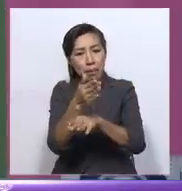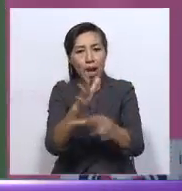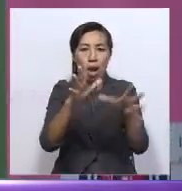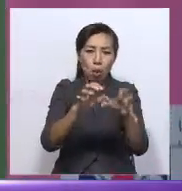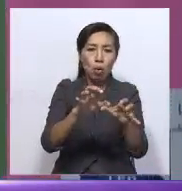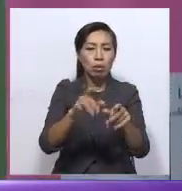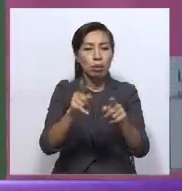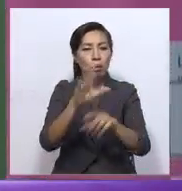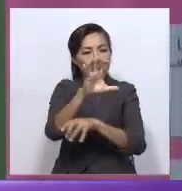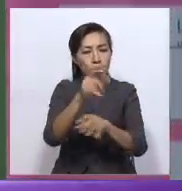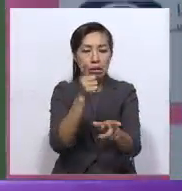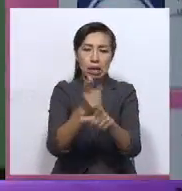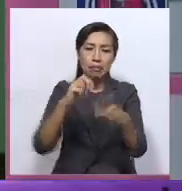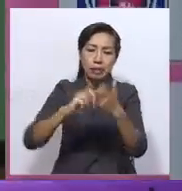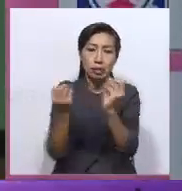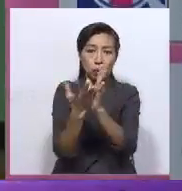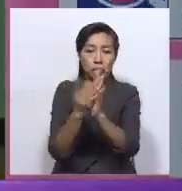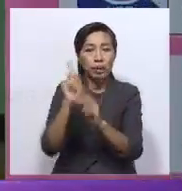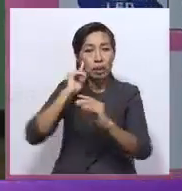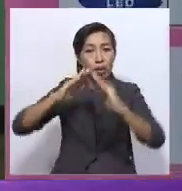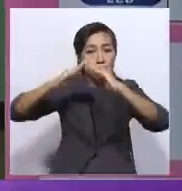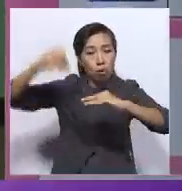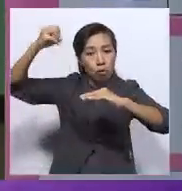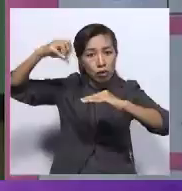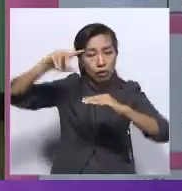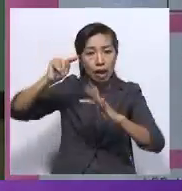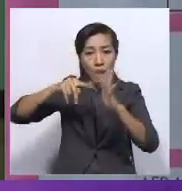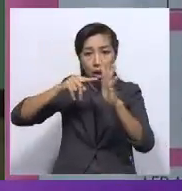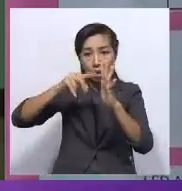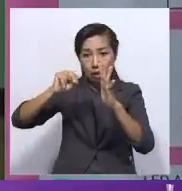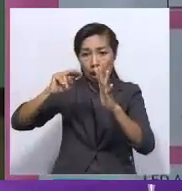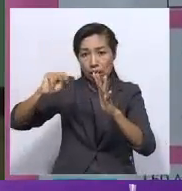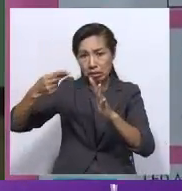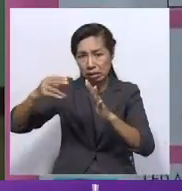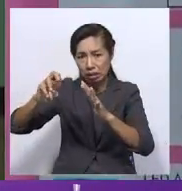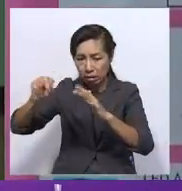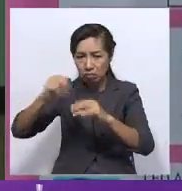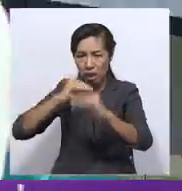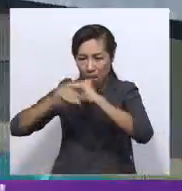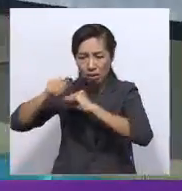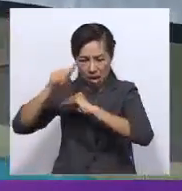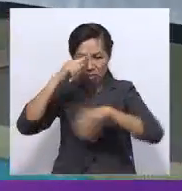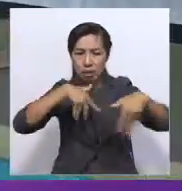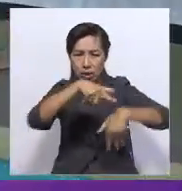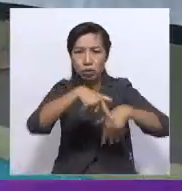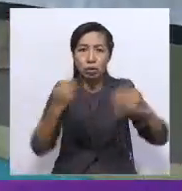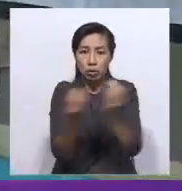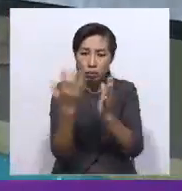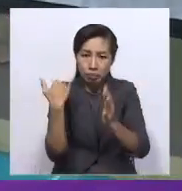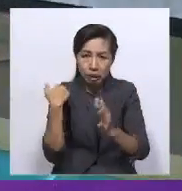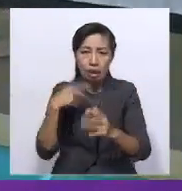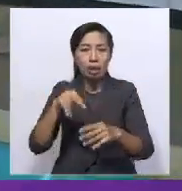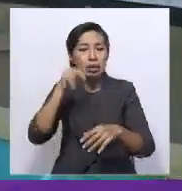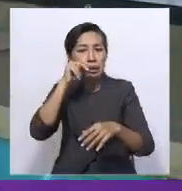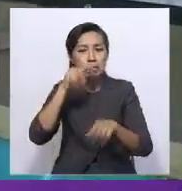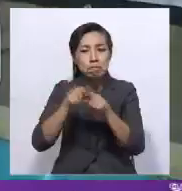คัดค้านการสร้างโรงไฟฟ้าถ่านหินที่อาจจะเกิดผลกระทบกับประชาชนเรื่องของการปล่อยน้ำเสียลงสู่แม่น้ำแม่กลองและแม่น้ำท่